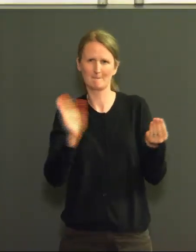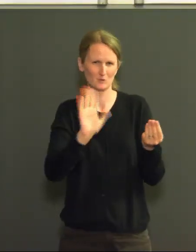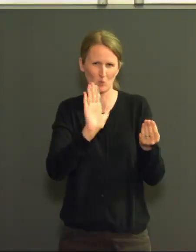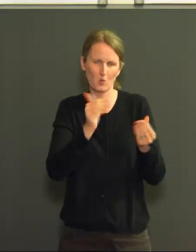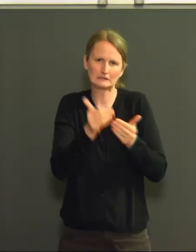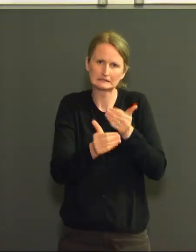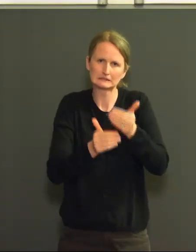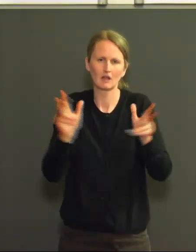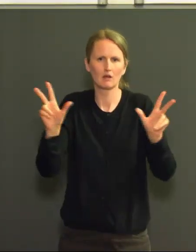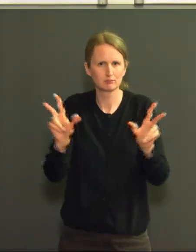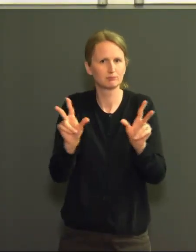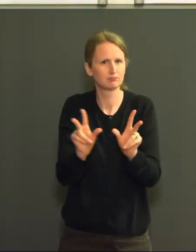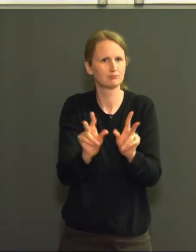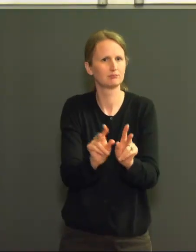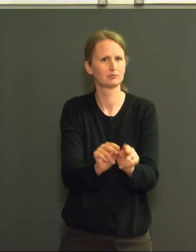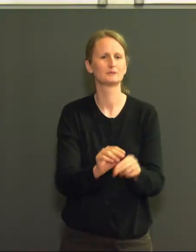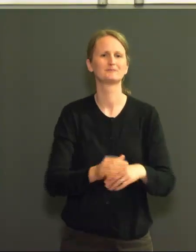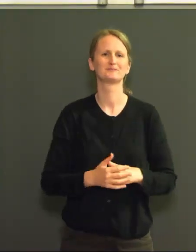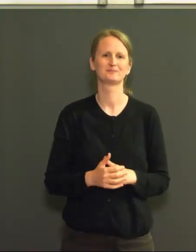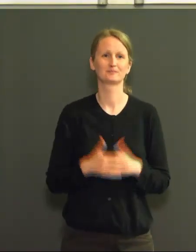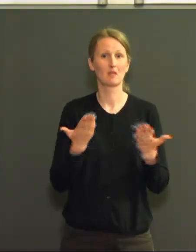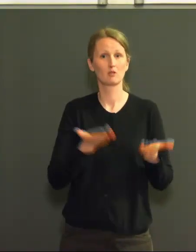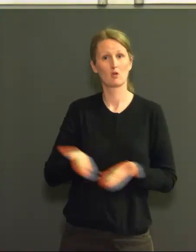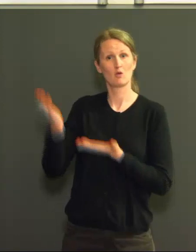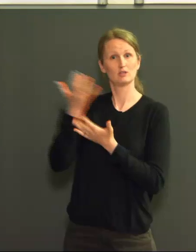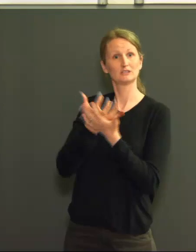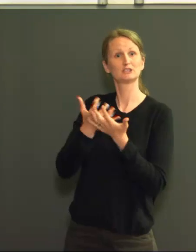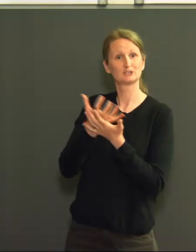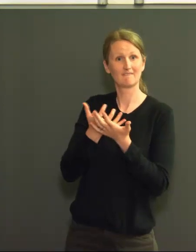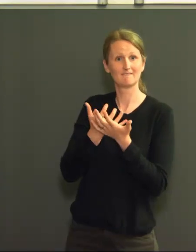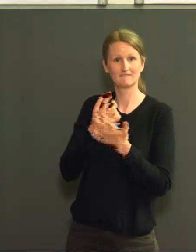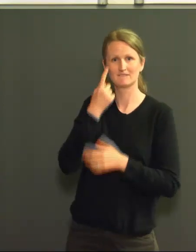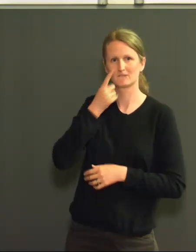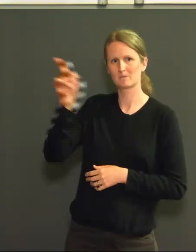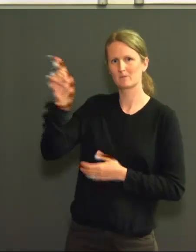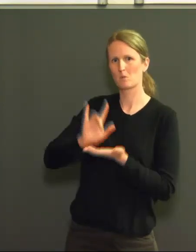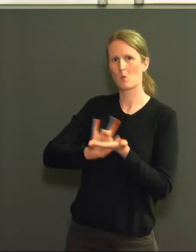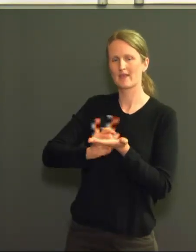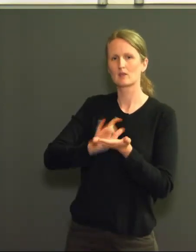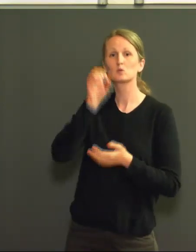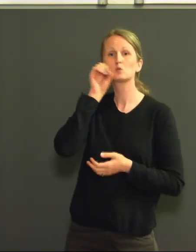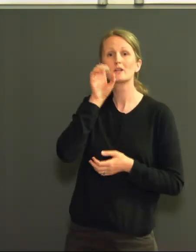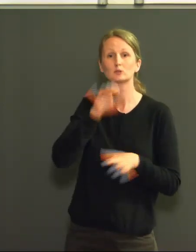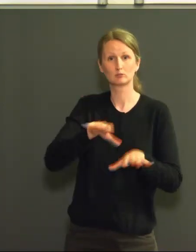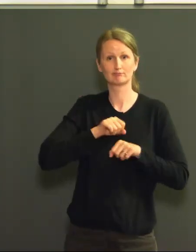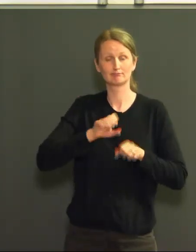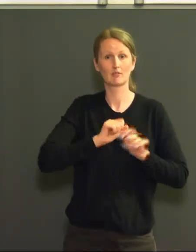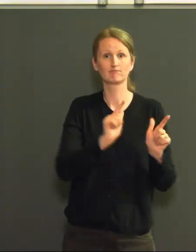diapositive, nous avons eu en moyenne 1766 vaccinations